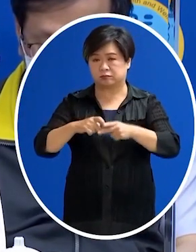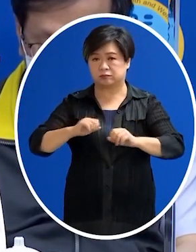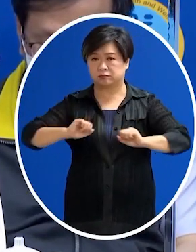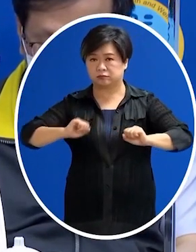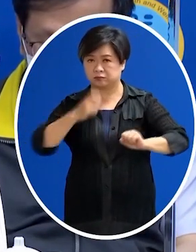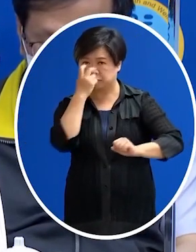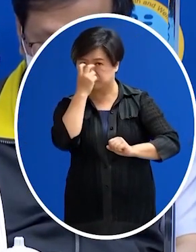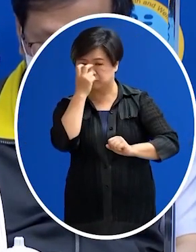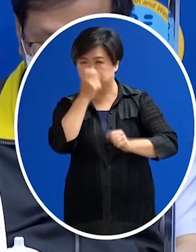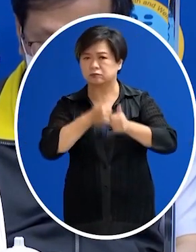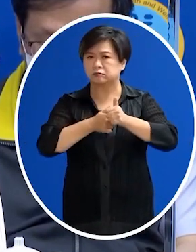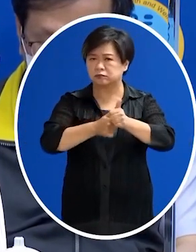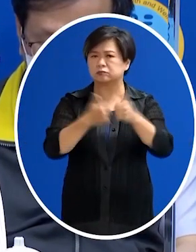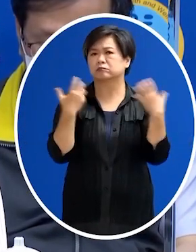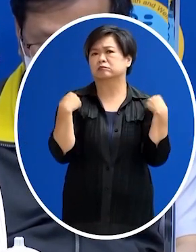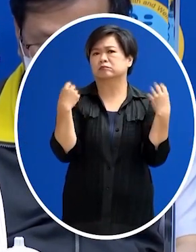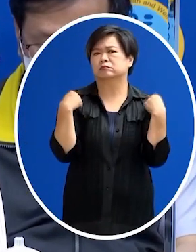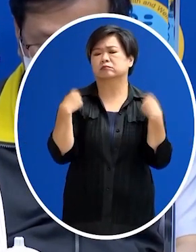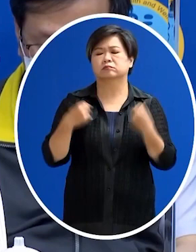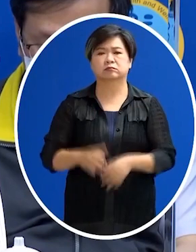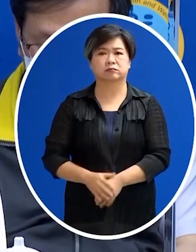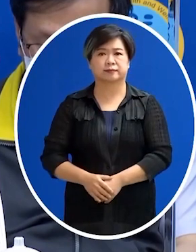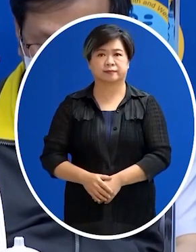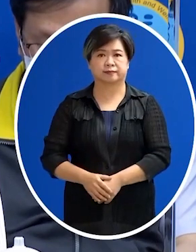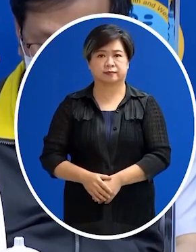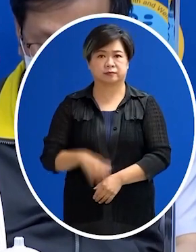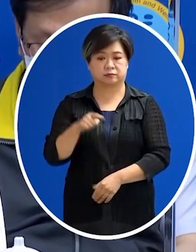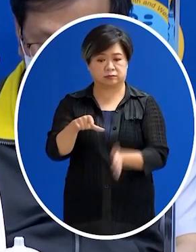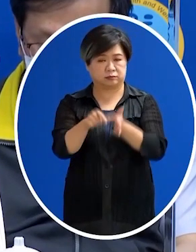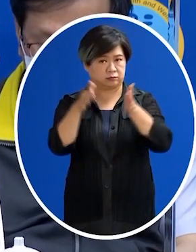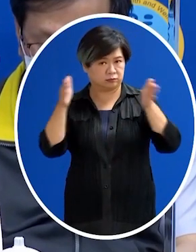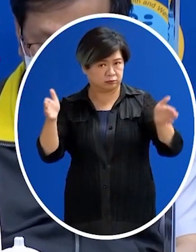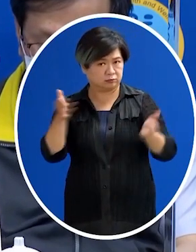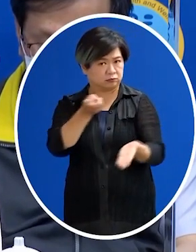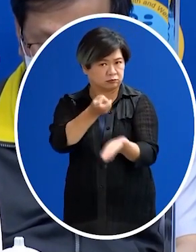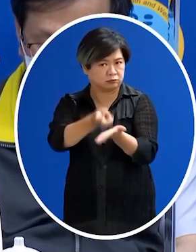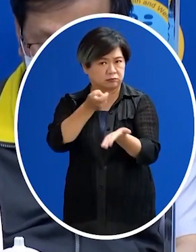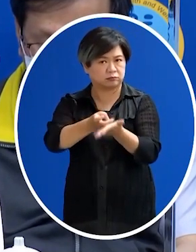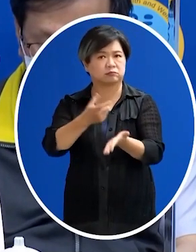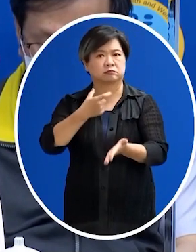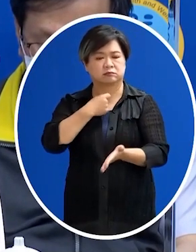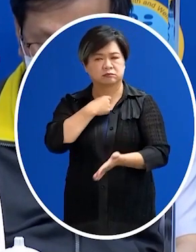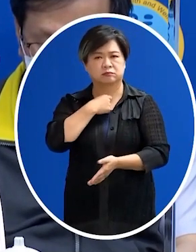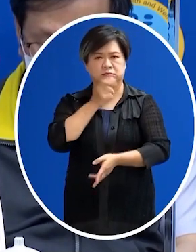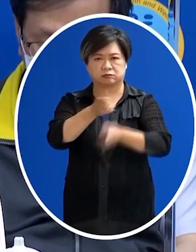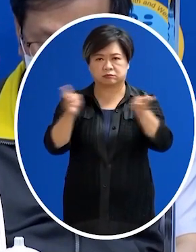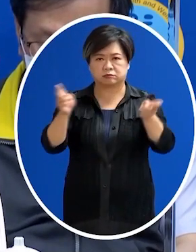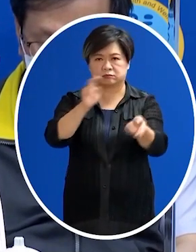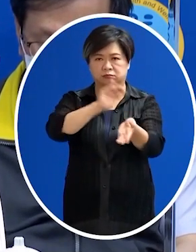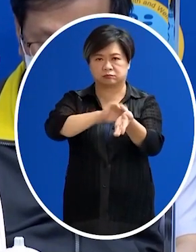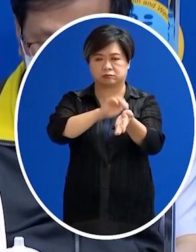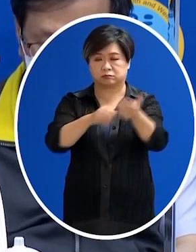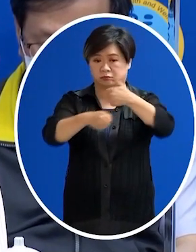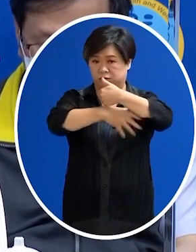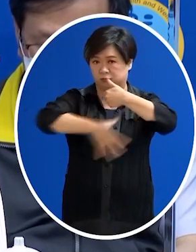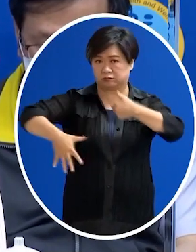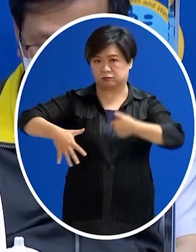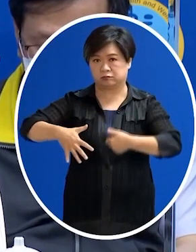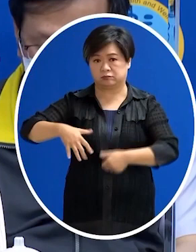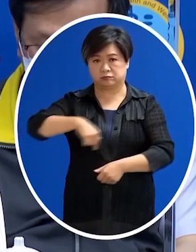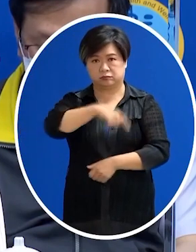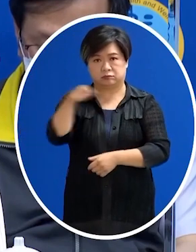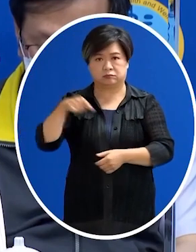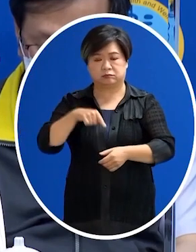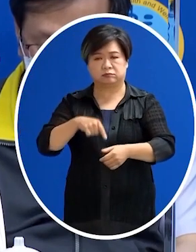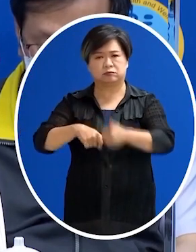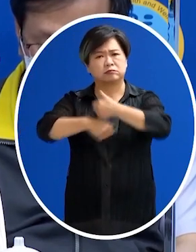都已经有在进行当中，那这一段时间我们更要求更请各医疗院所还要更加的加